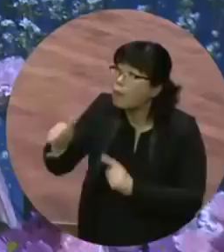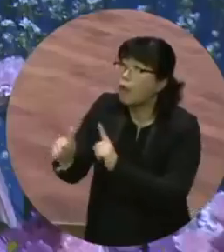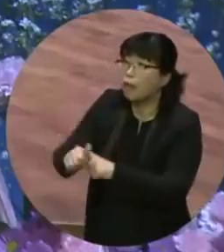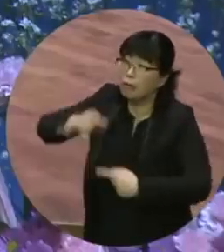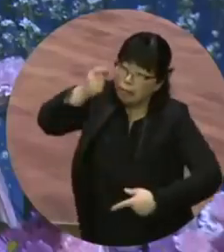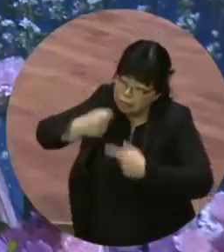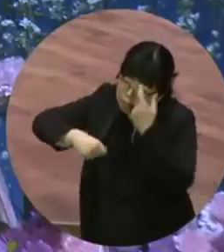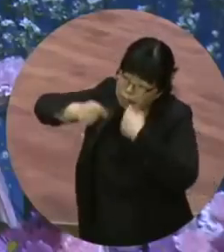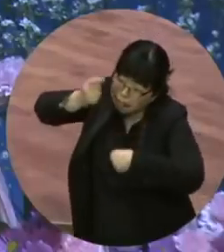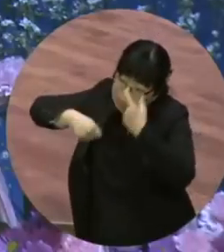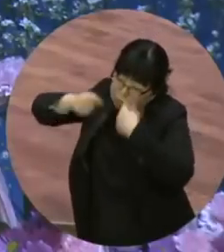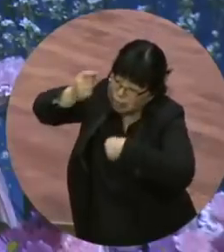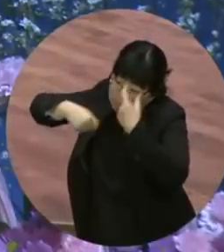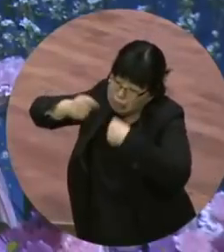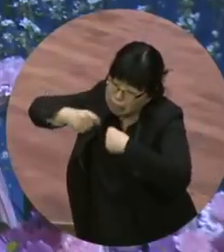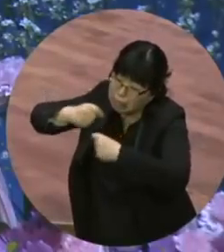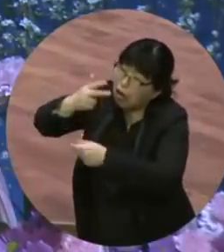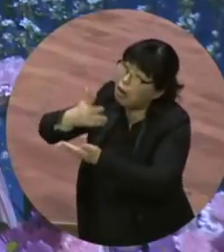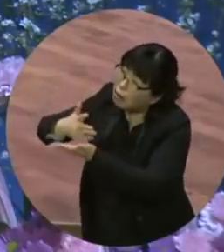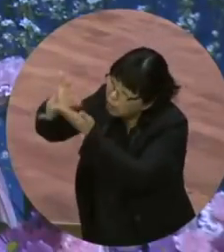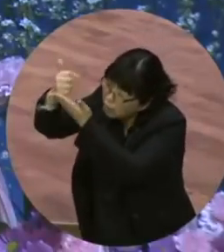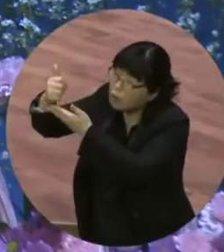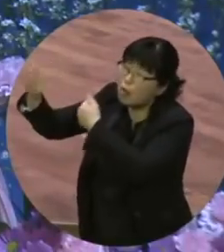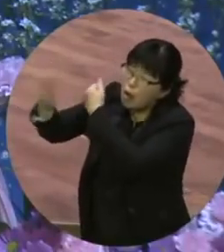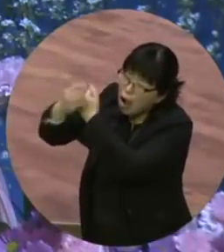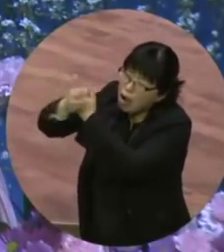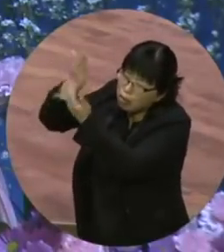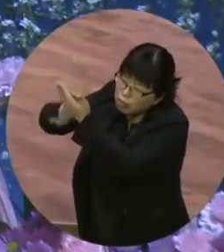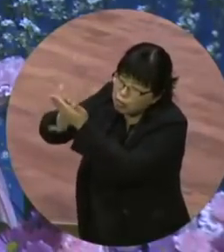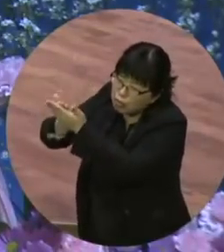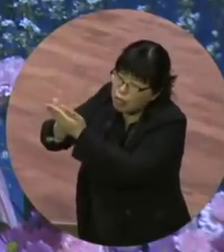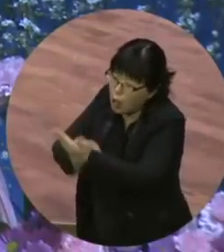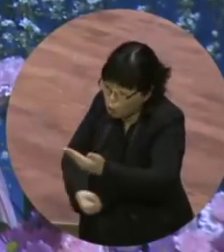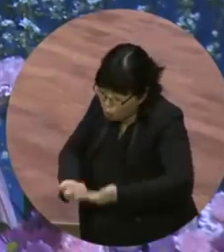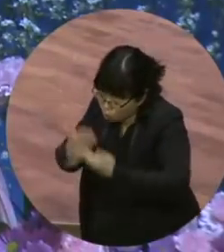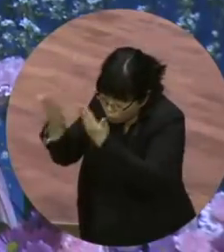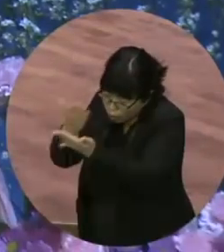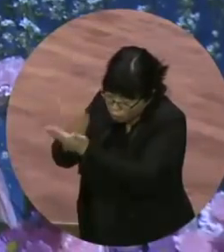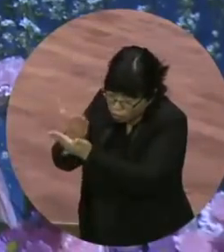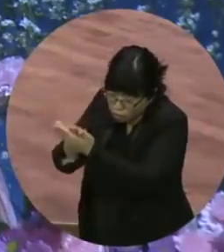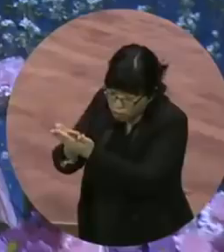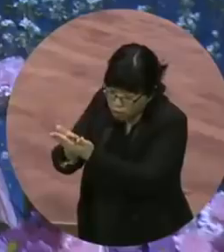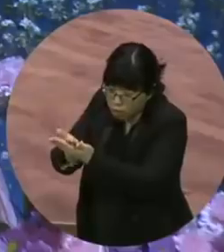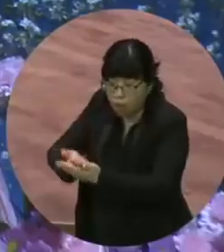성경 묵상하면서 아이고 내 같으면 아이고 아이고 이거 그냥 막.